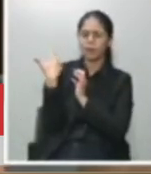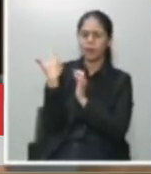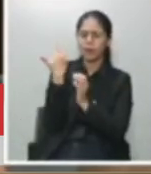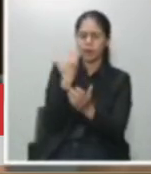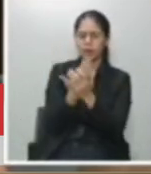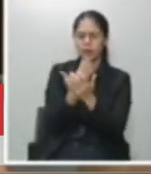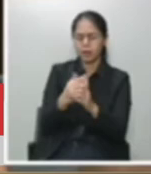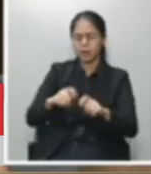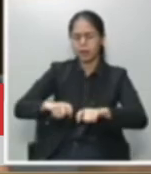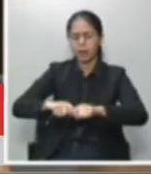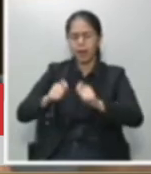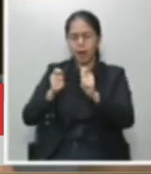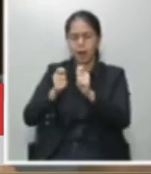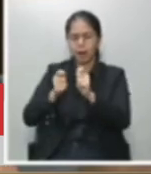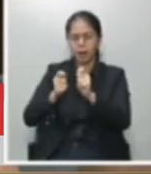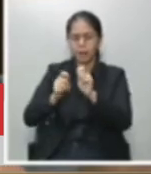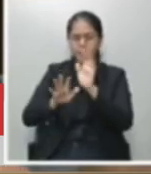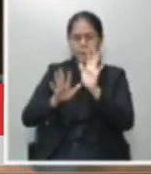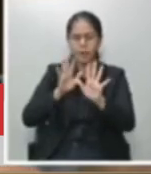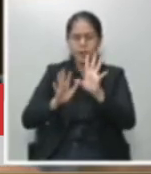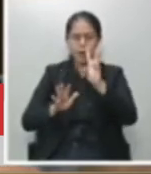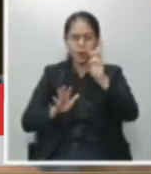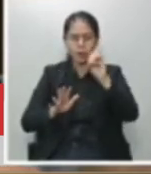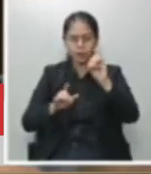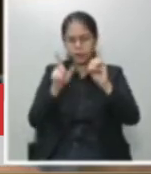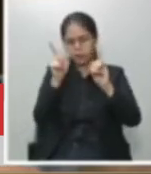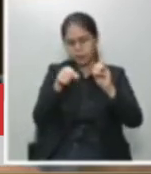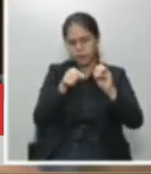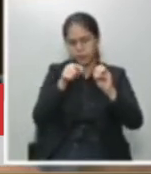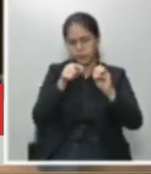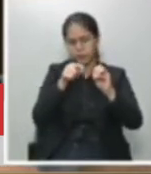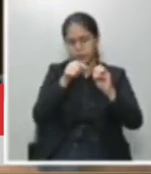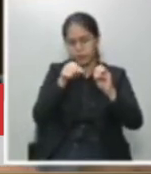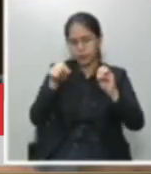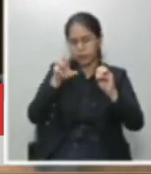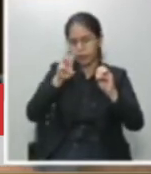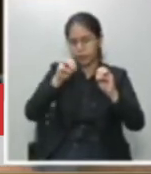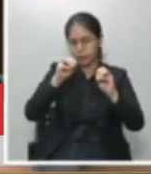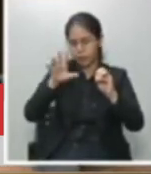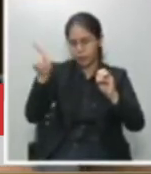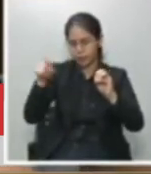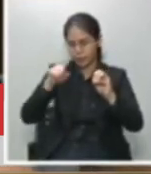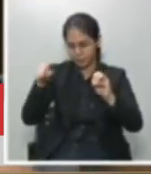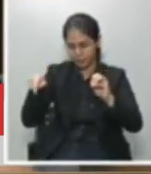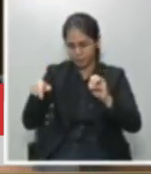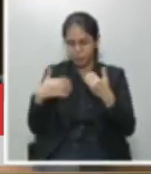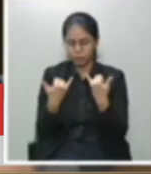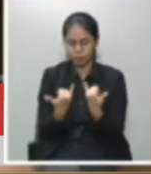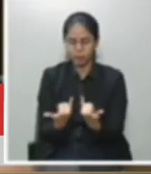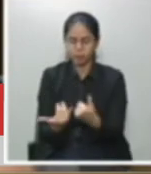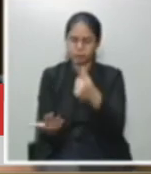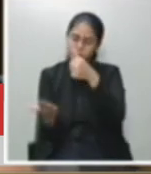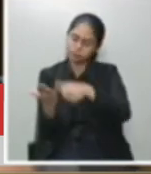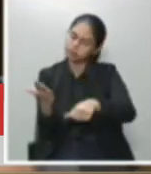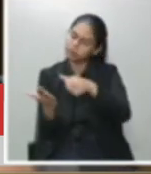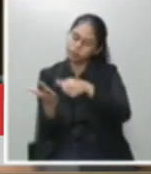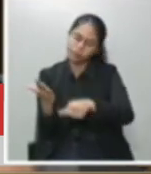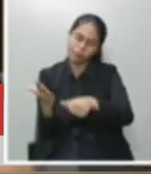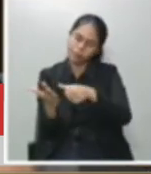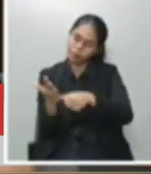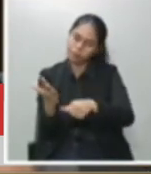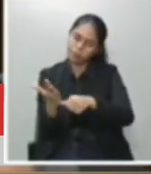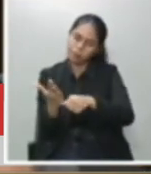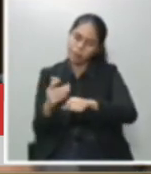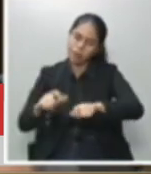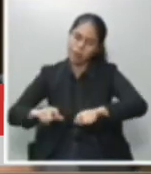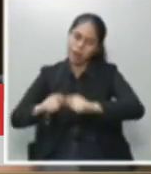ช้จ่ายได้ในส่วนประมาณ 60-85% นะฮะแต่ปัจจุบันกรมสรรพากรได้ปรับลดการหักค่าใช้จ่าย